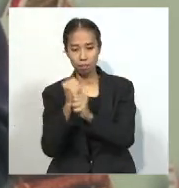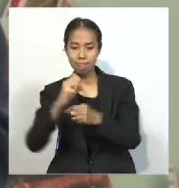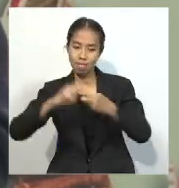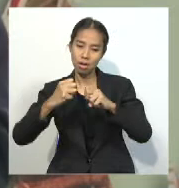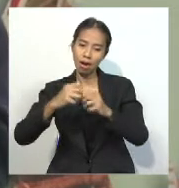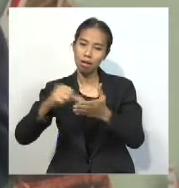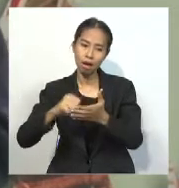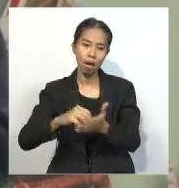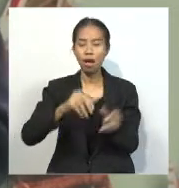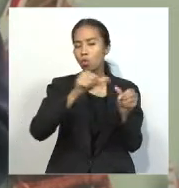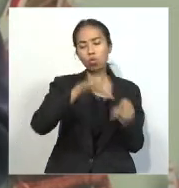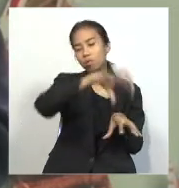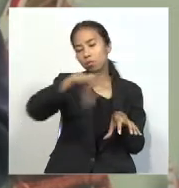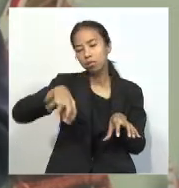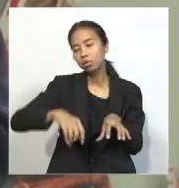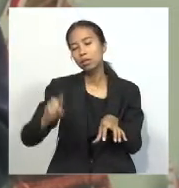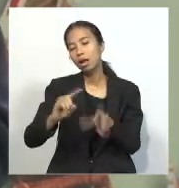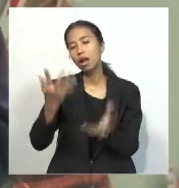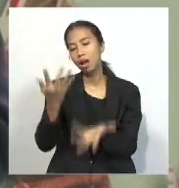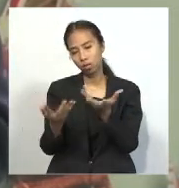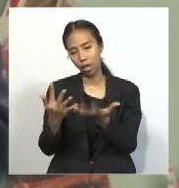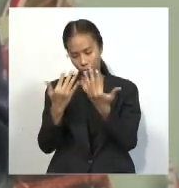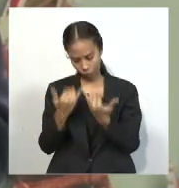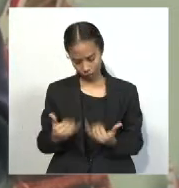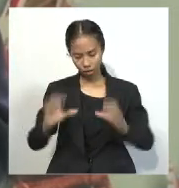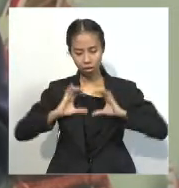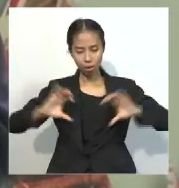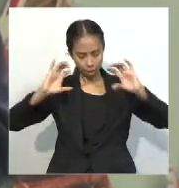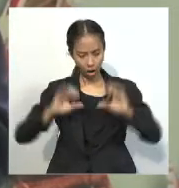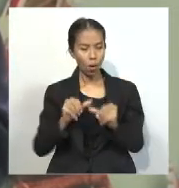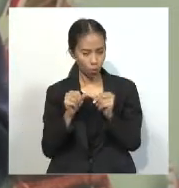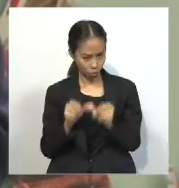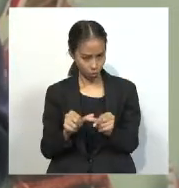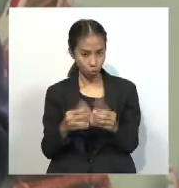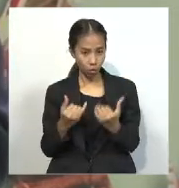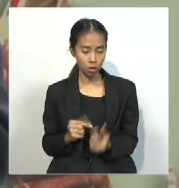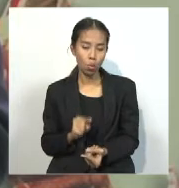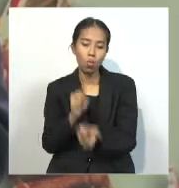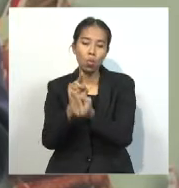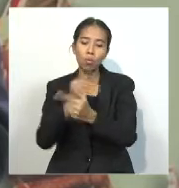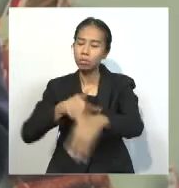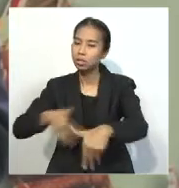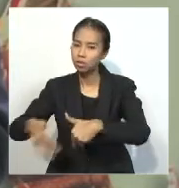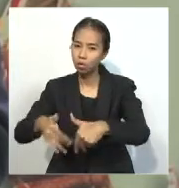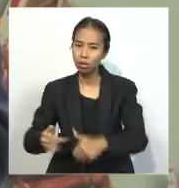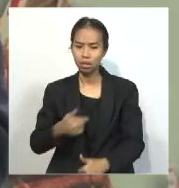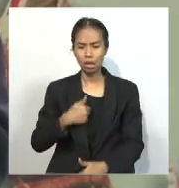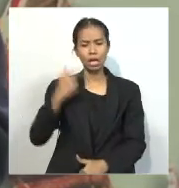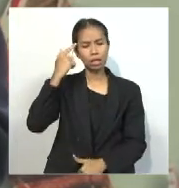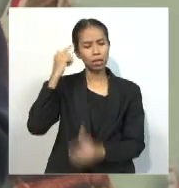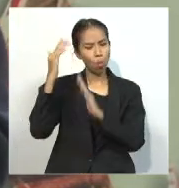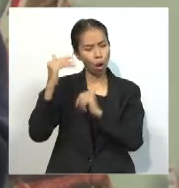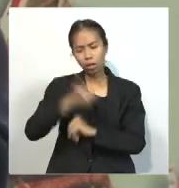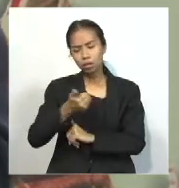รงไหนก็ตามมันแล้วก็อีกเรื่องนึงวันนี้รัฐบาลก็ยังคงเป็นรัฐบาลอยู่เพราะการที่รัฐบาลมาเยี่ยมเยียมประชาชนนี่อย่าคิดว่าผมมุ่งหวังอย่างอื่นน